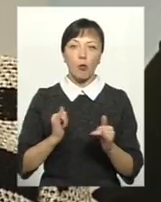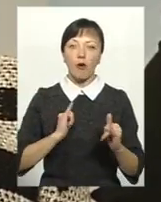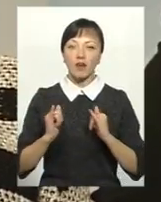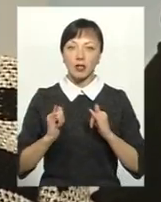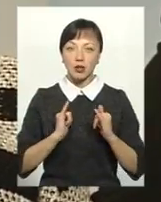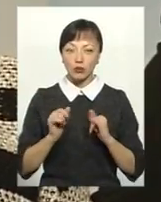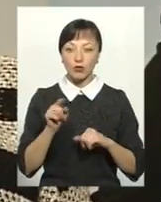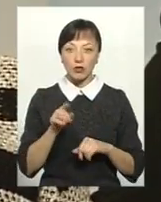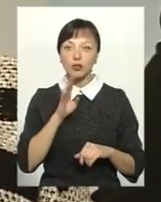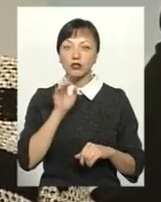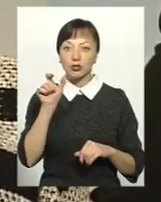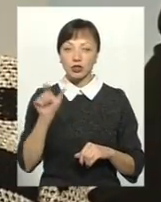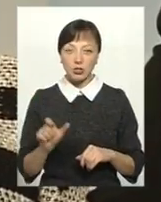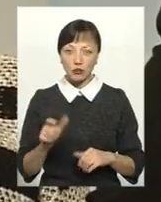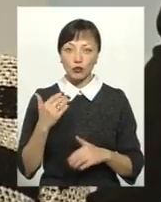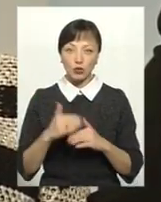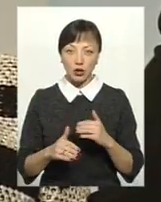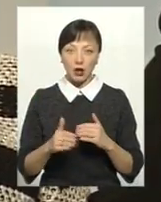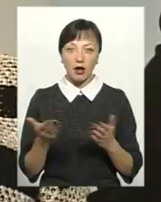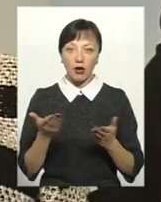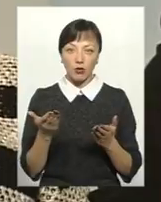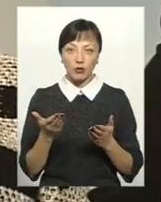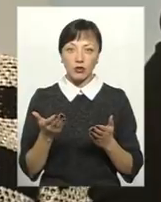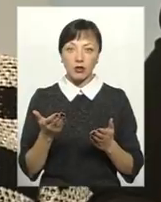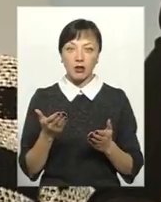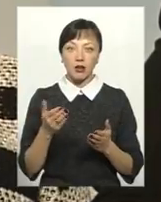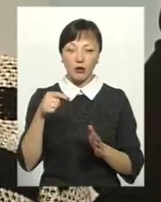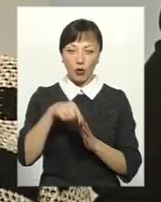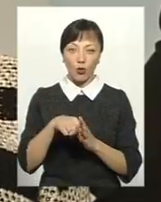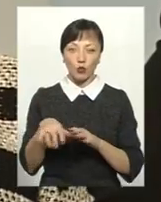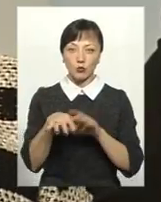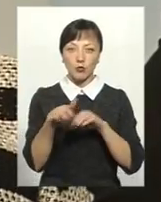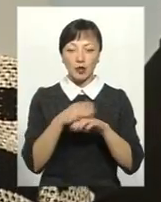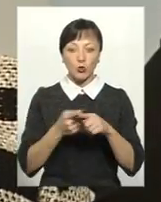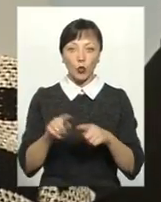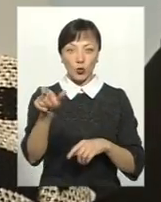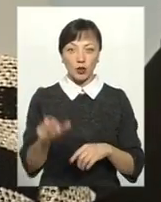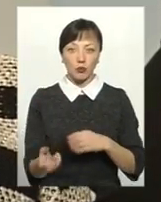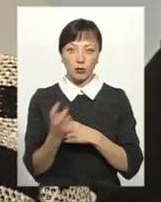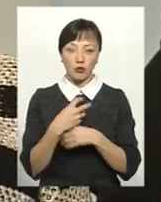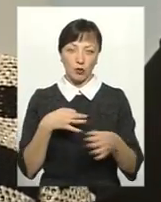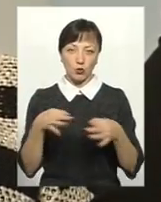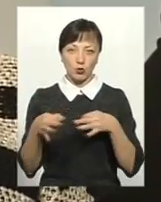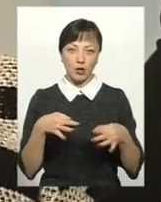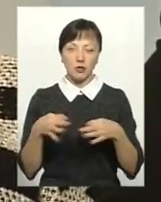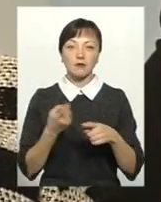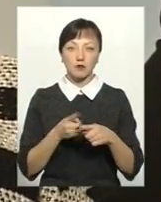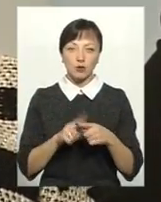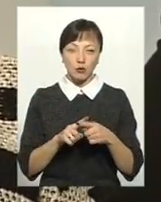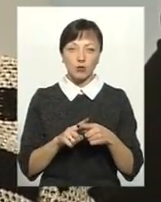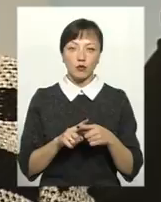поведінкою тим, що вона жінка і вона вже несе якусь роль у суспільстві, того клієнта, який прийшов до нас на консультацію. От в